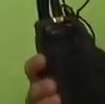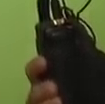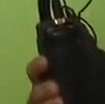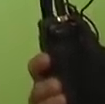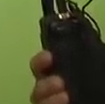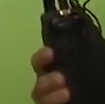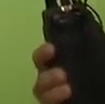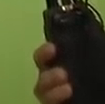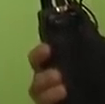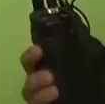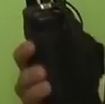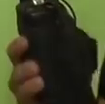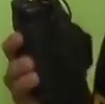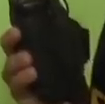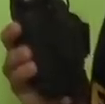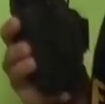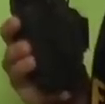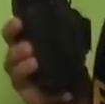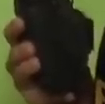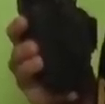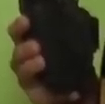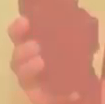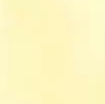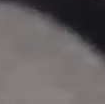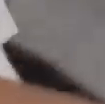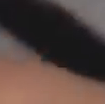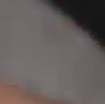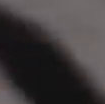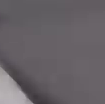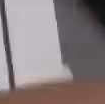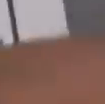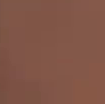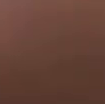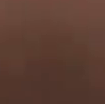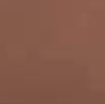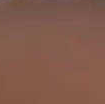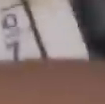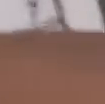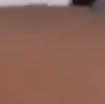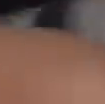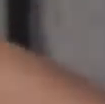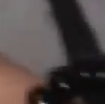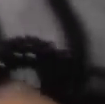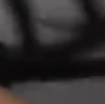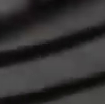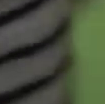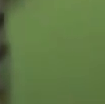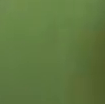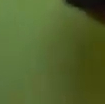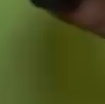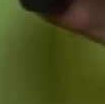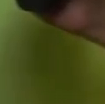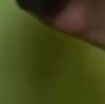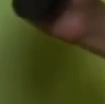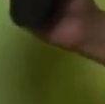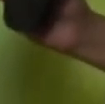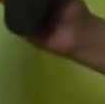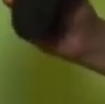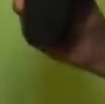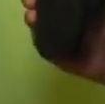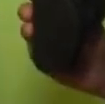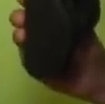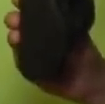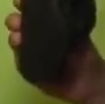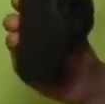Pero, hindi bayad yung OT nyo. Hindi pa. So, sobra-sobra. Pero, meron naman kayong benefits. Okay naman, no? Pag-ibig, okay, tapos SSS,